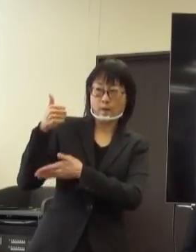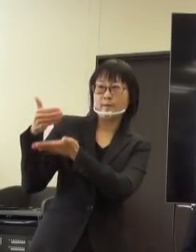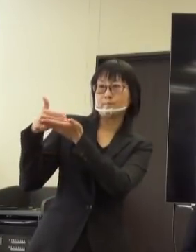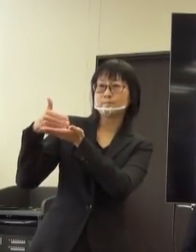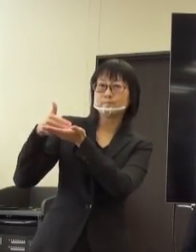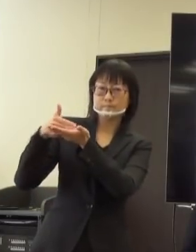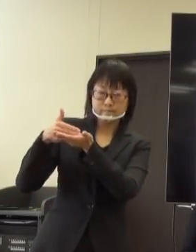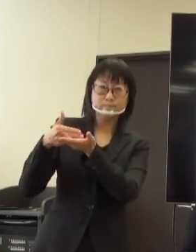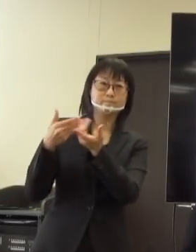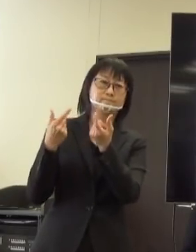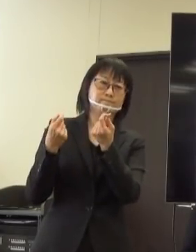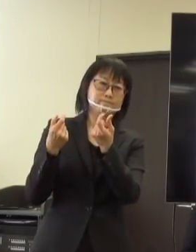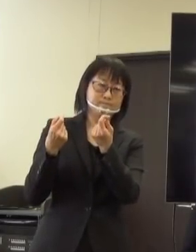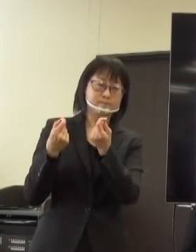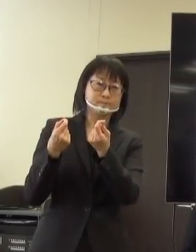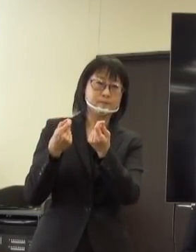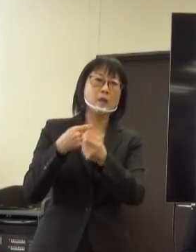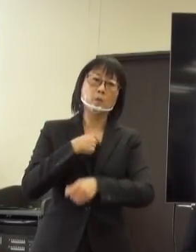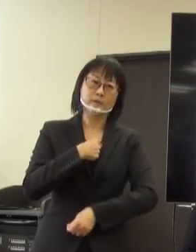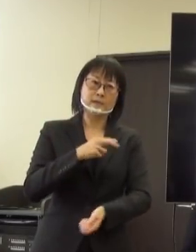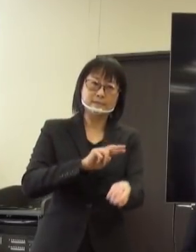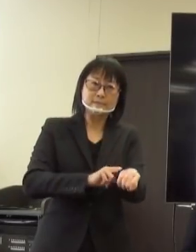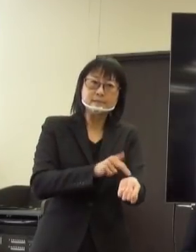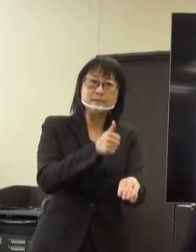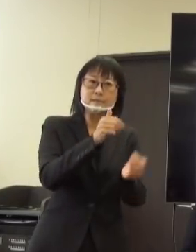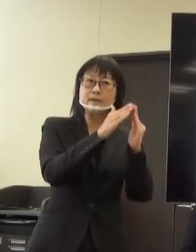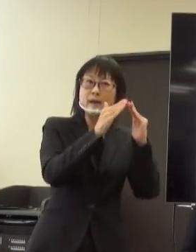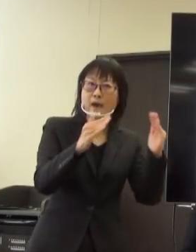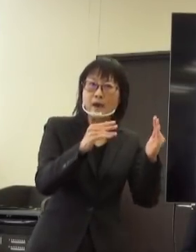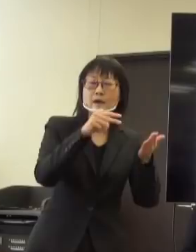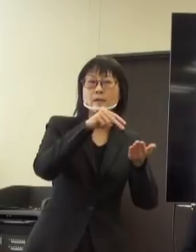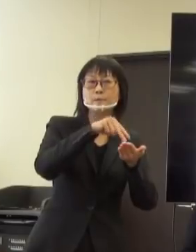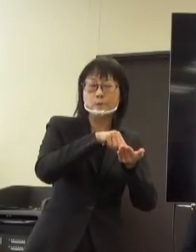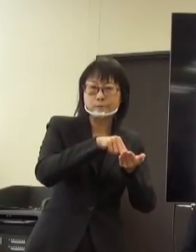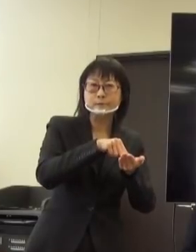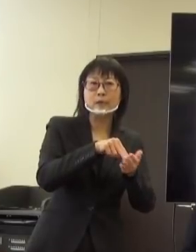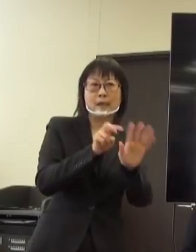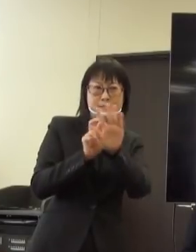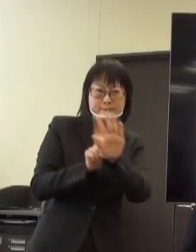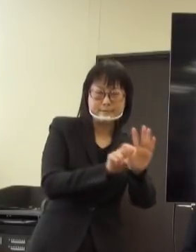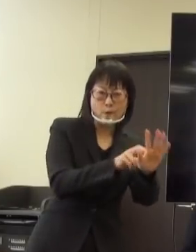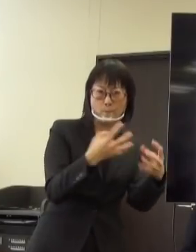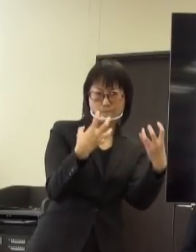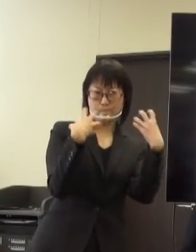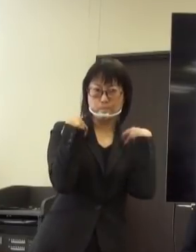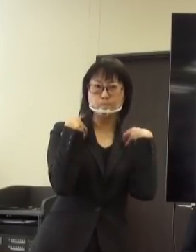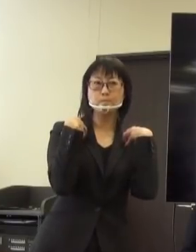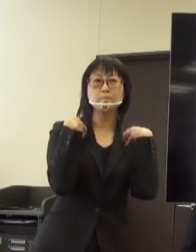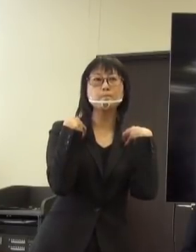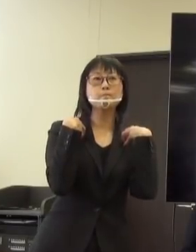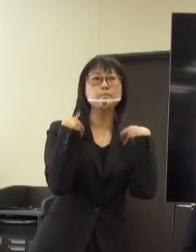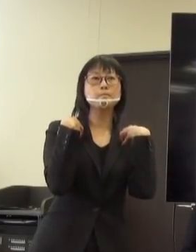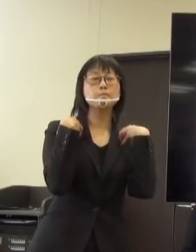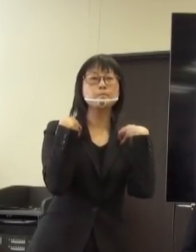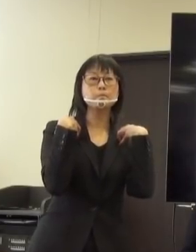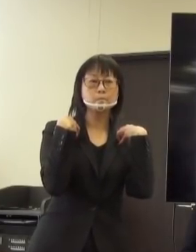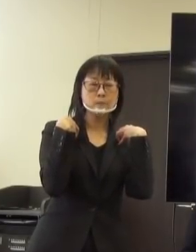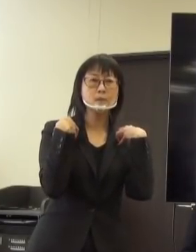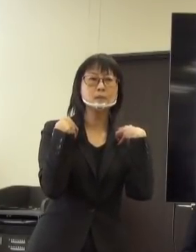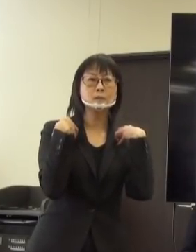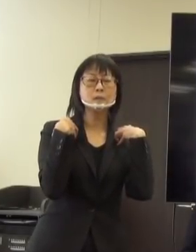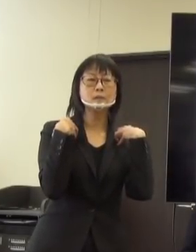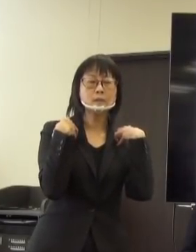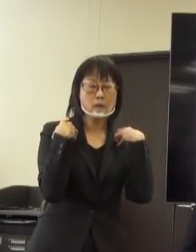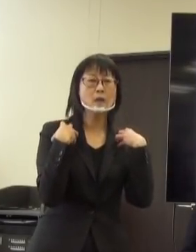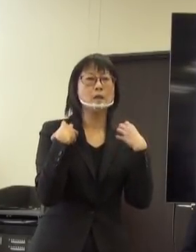ましたように、私ども医療を預かる身としてですね、一言お話